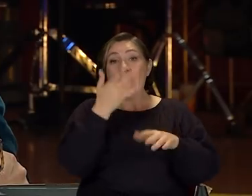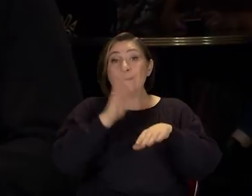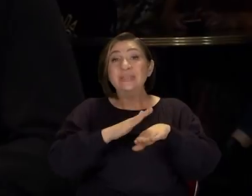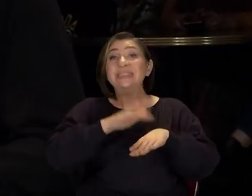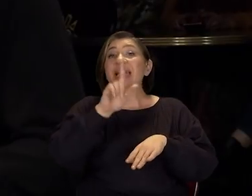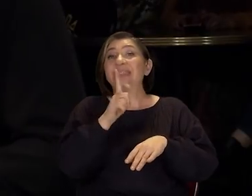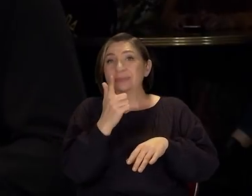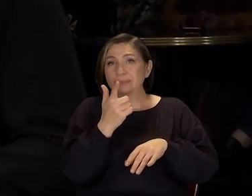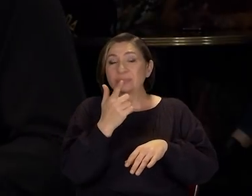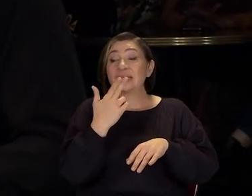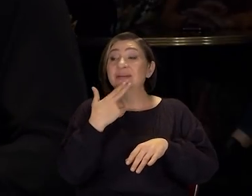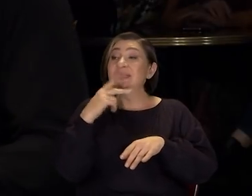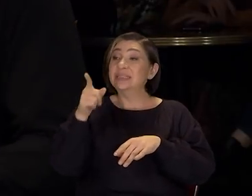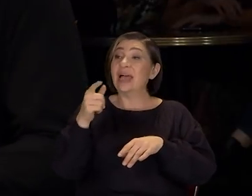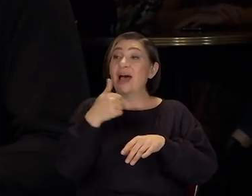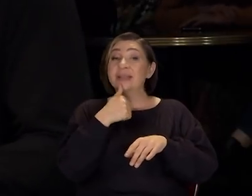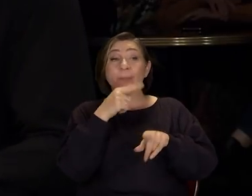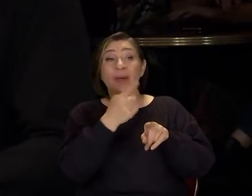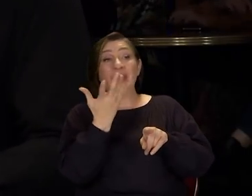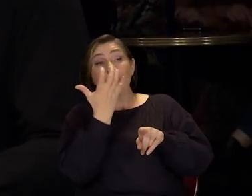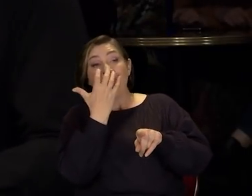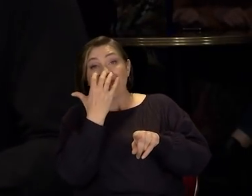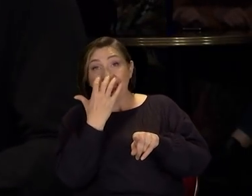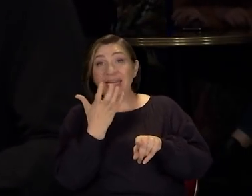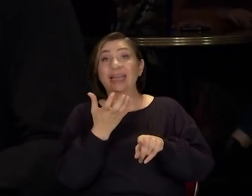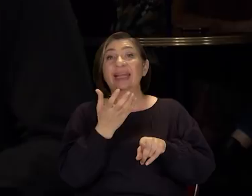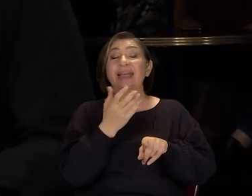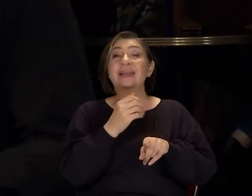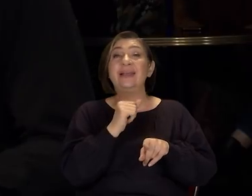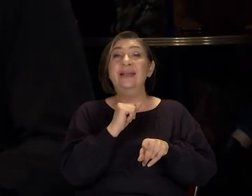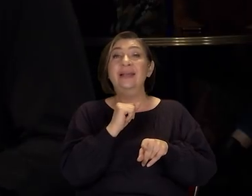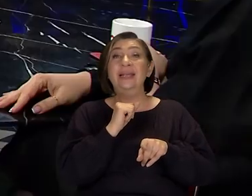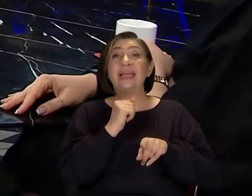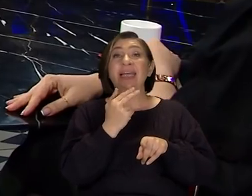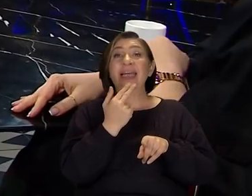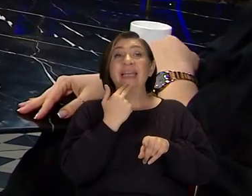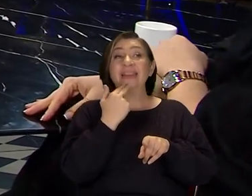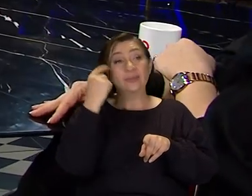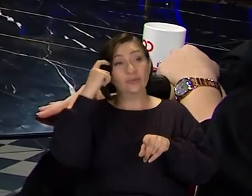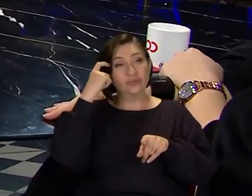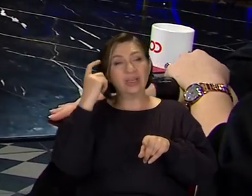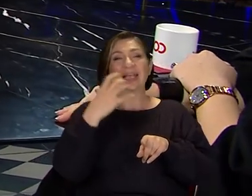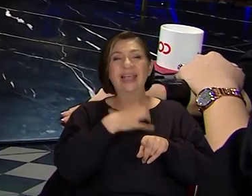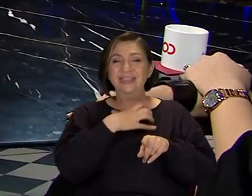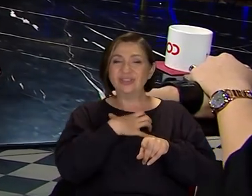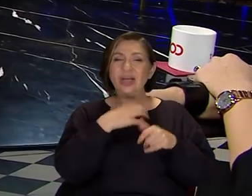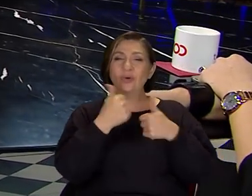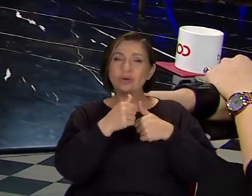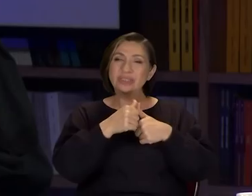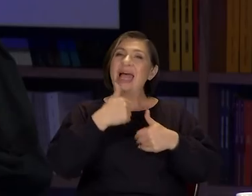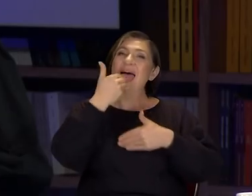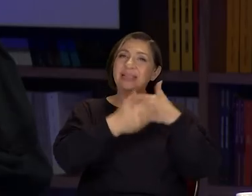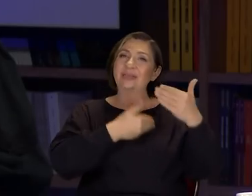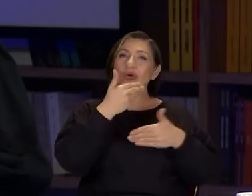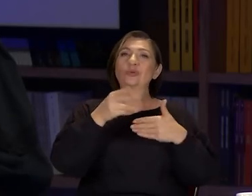yapması gerektiğini, kadının aslında adamdan ne beklediğini kadın kafasıyla kendince kocasına anlatıyor